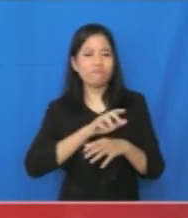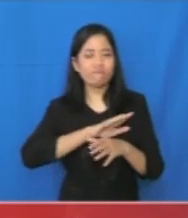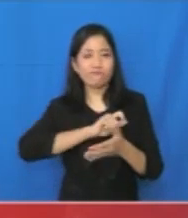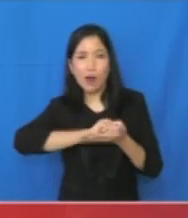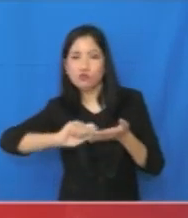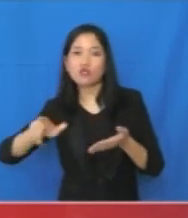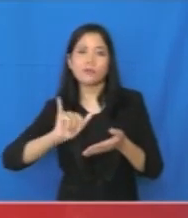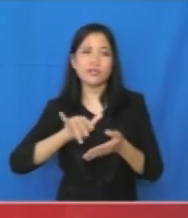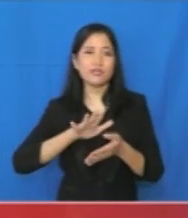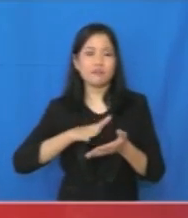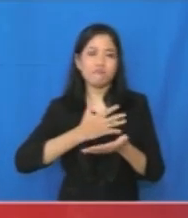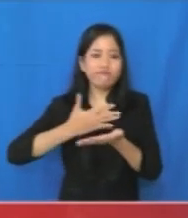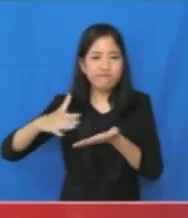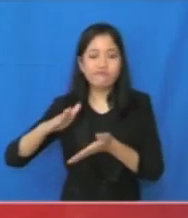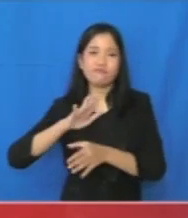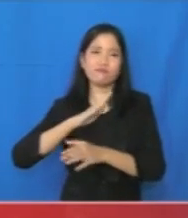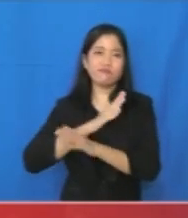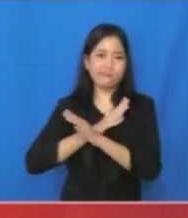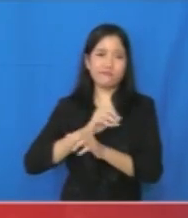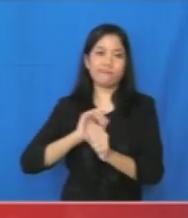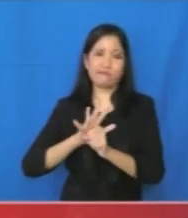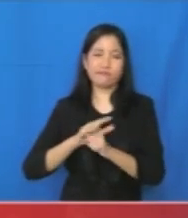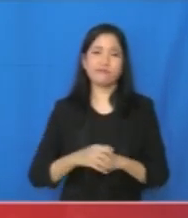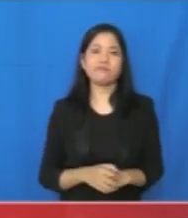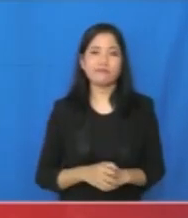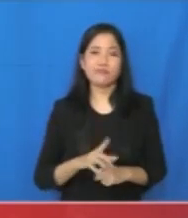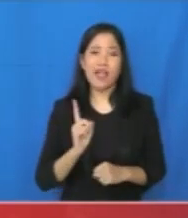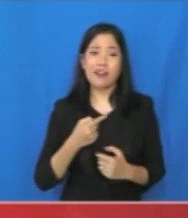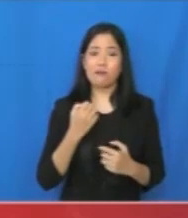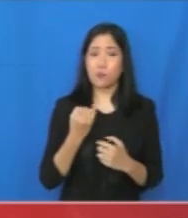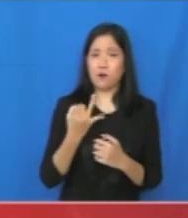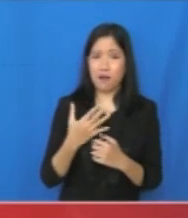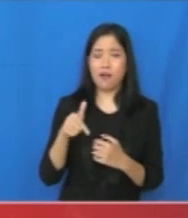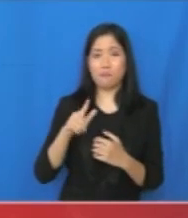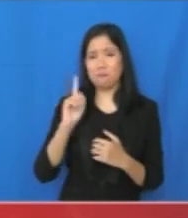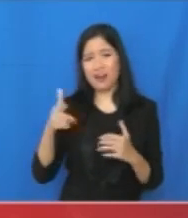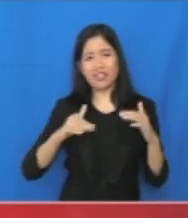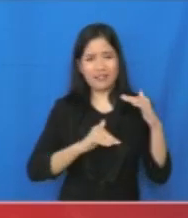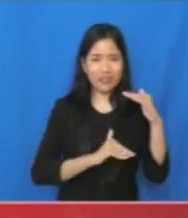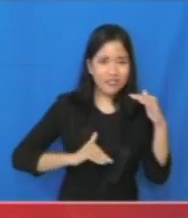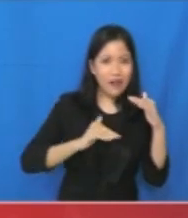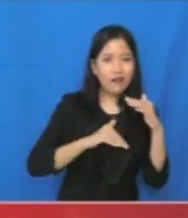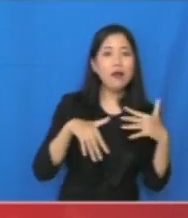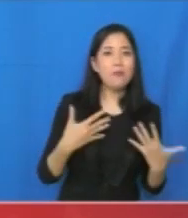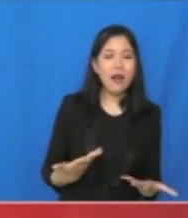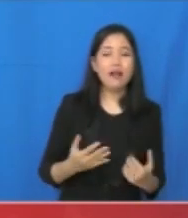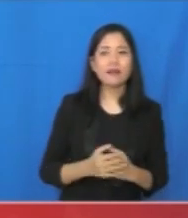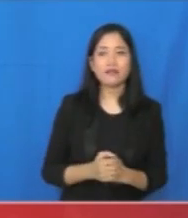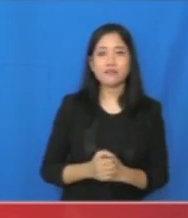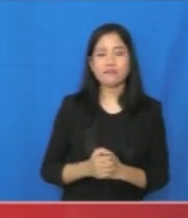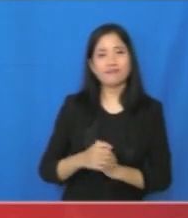kovix 19 ini diantaranya yang paling mendasar adalah mencegah